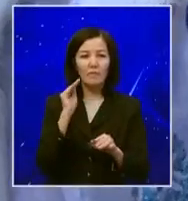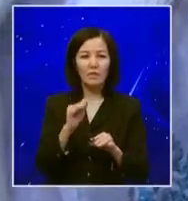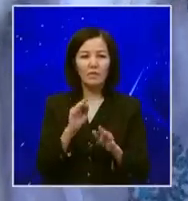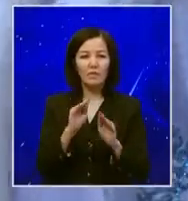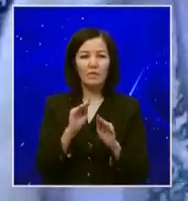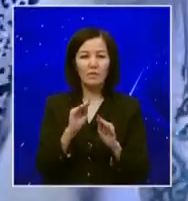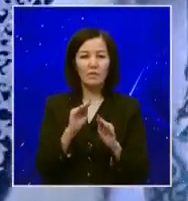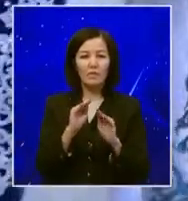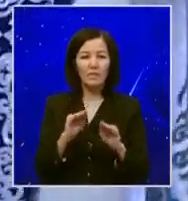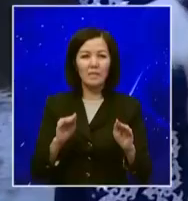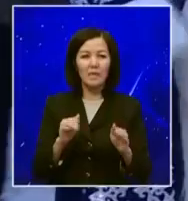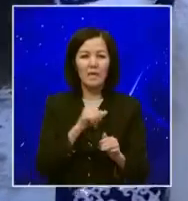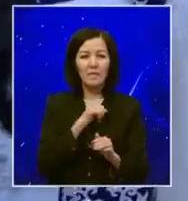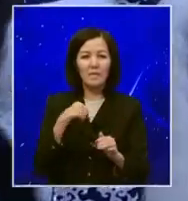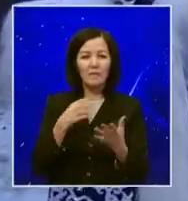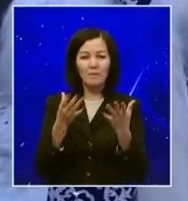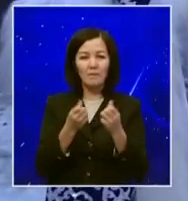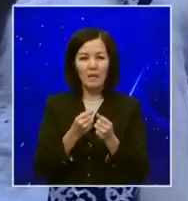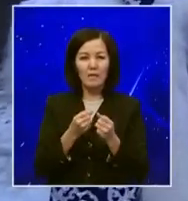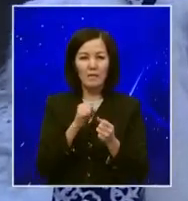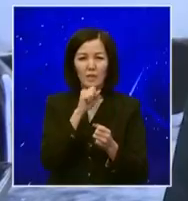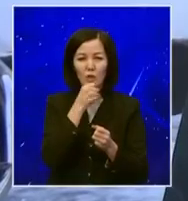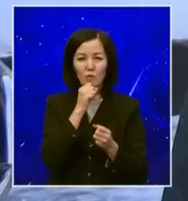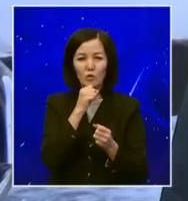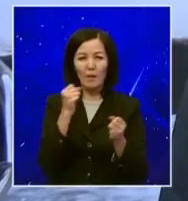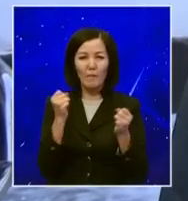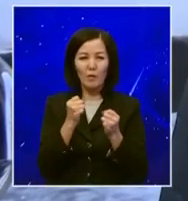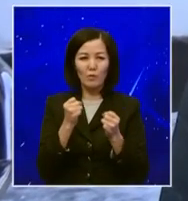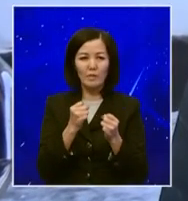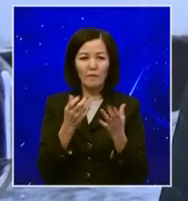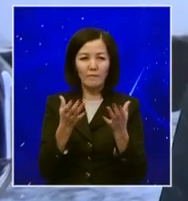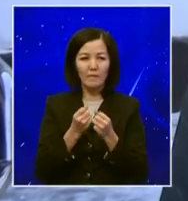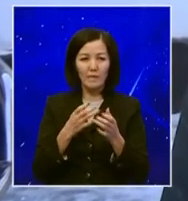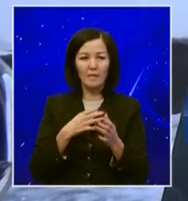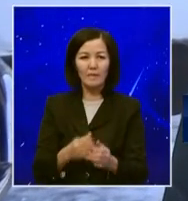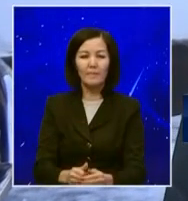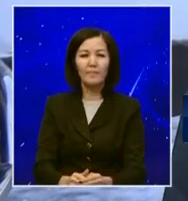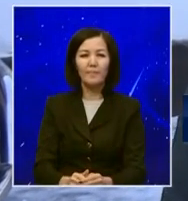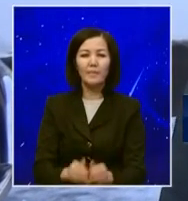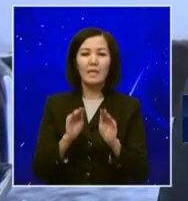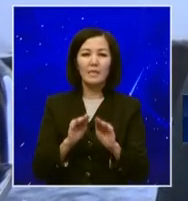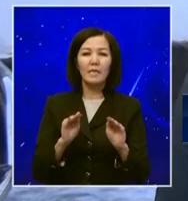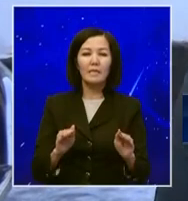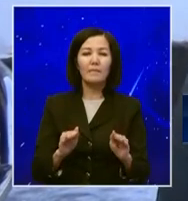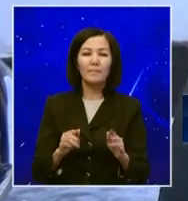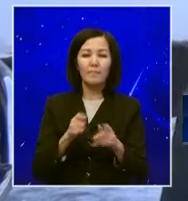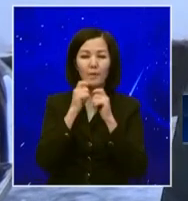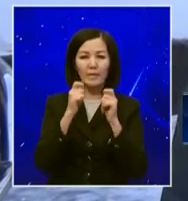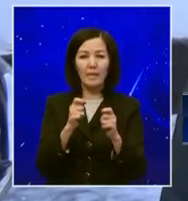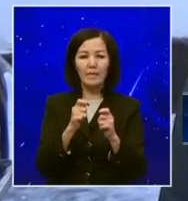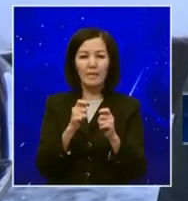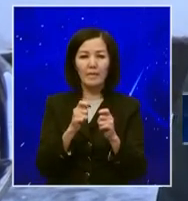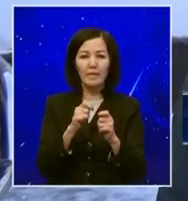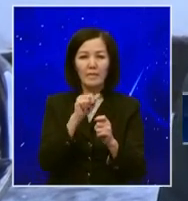них получил по подарку из рук самых желанных сказочных персонажей. Привезли им продуктовые наборы, а детям те подарки, которые они